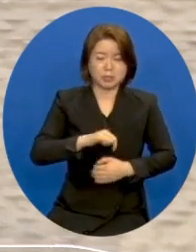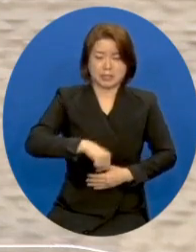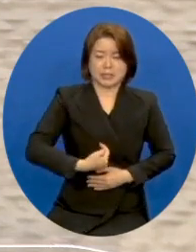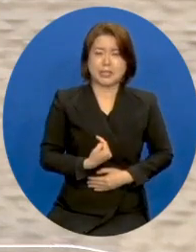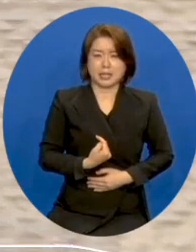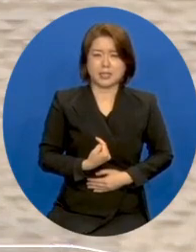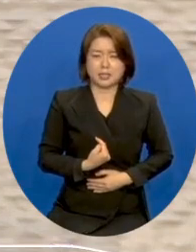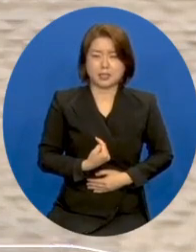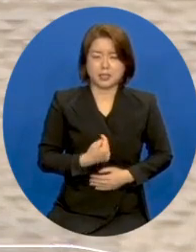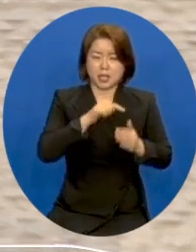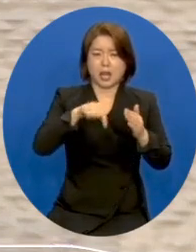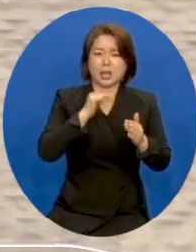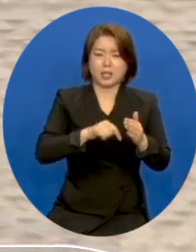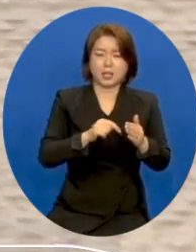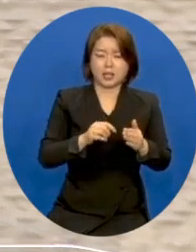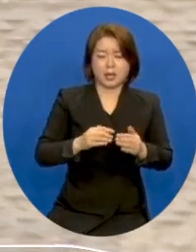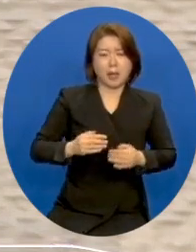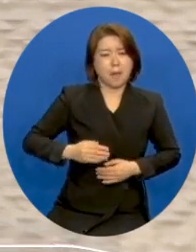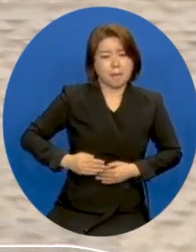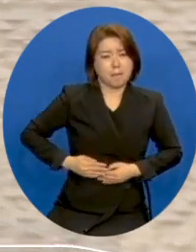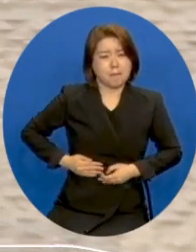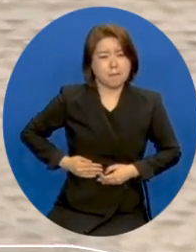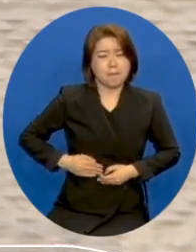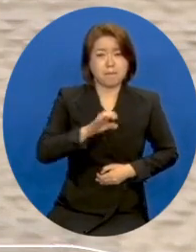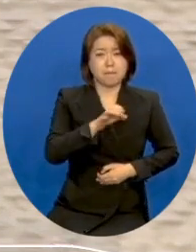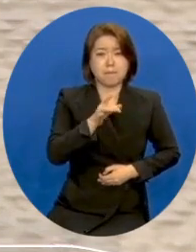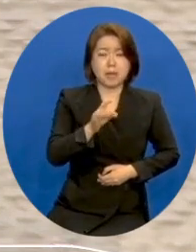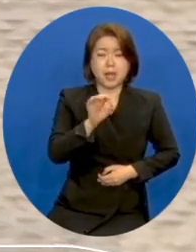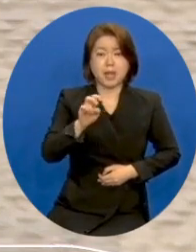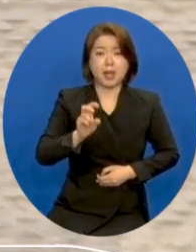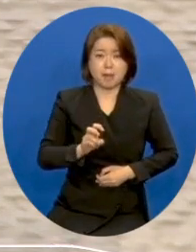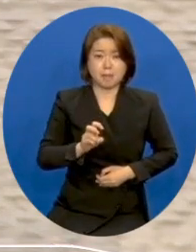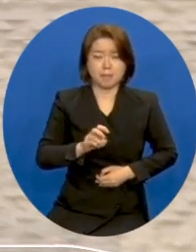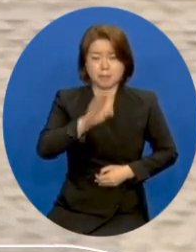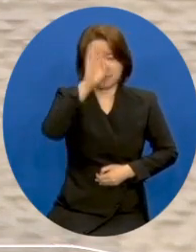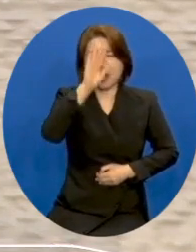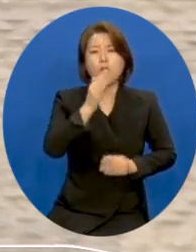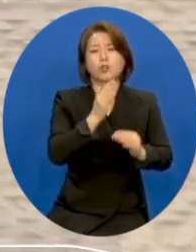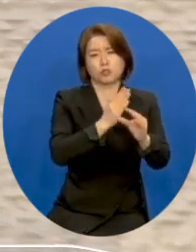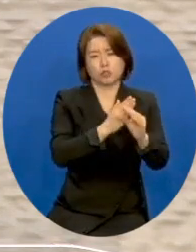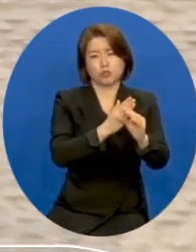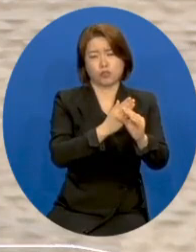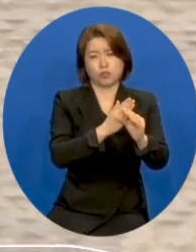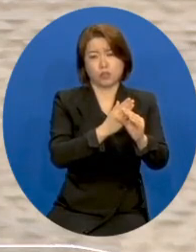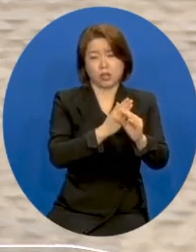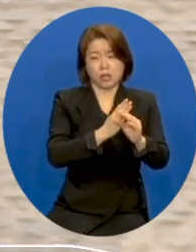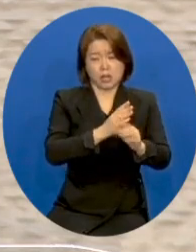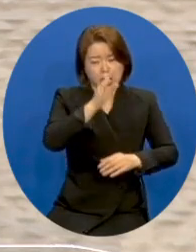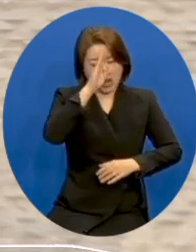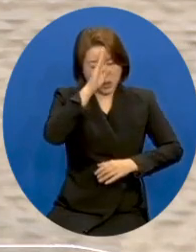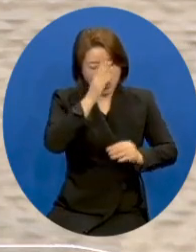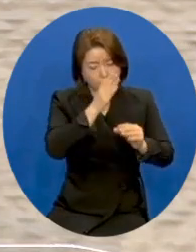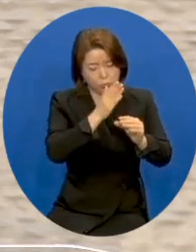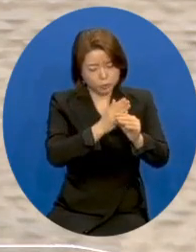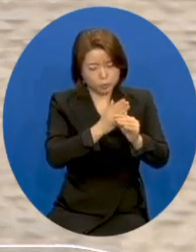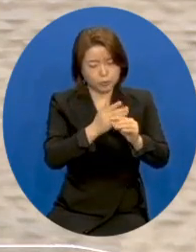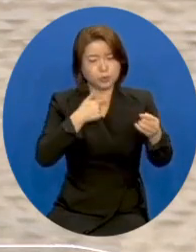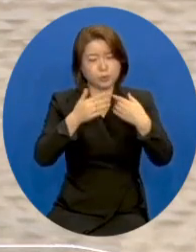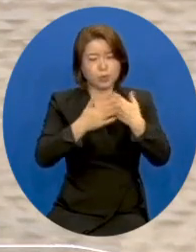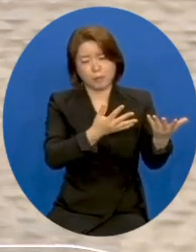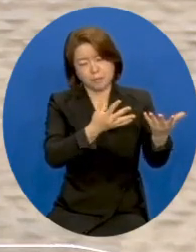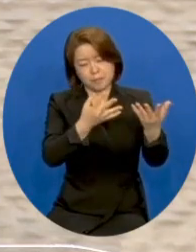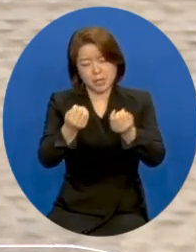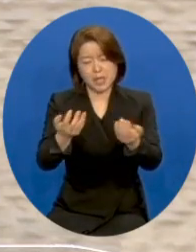스스로가 폐암을 지금 앓고 계십니다. 그 투병하는 과정에서 겪었던 많은